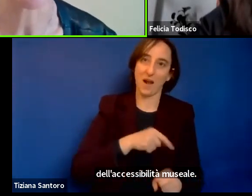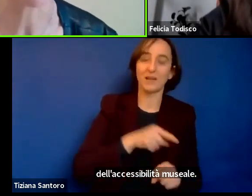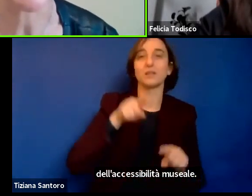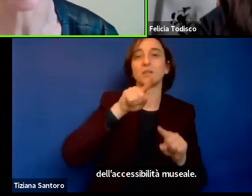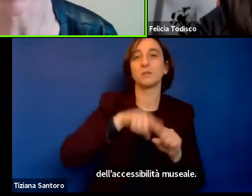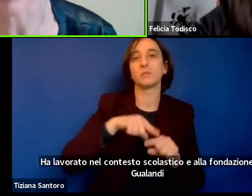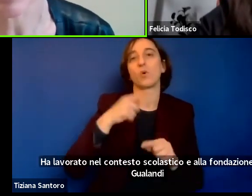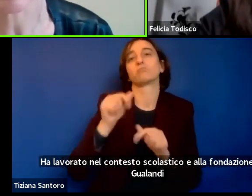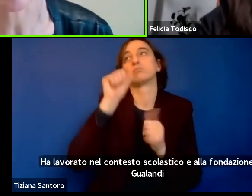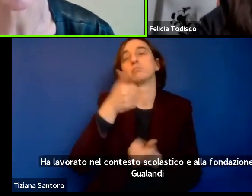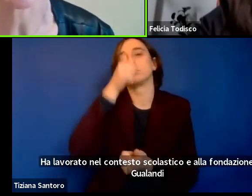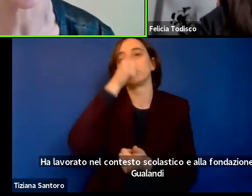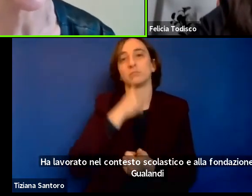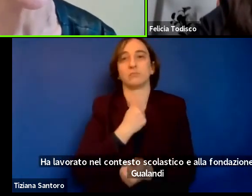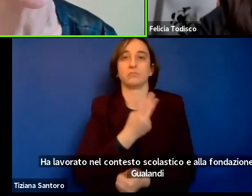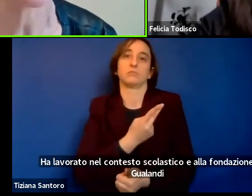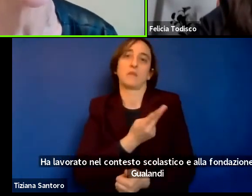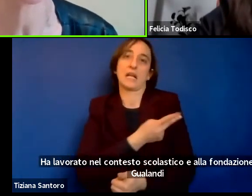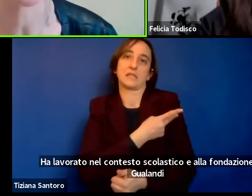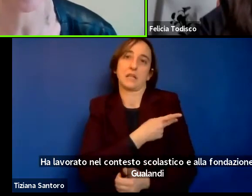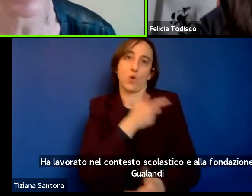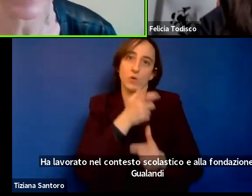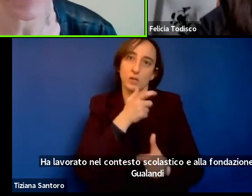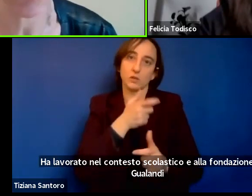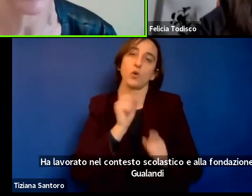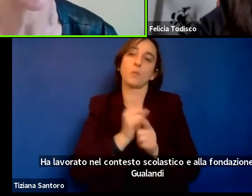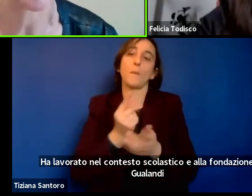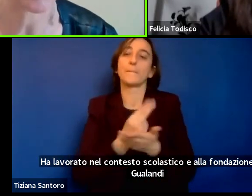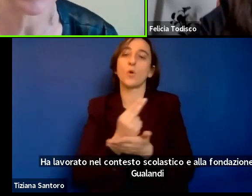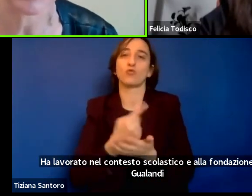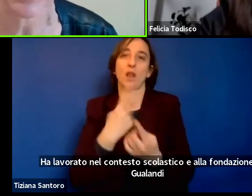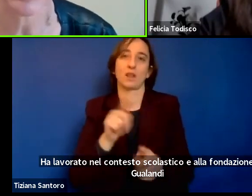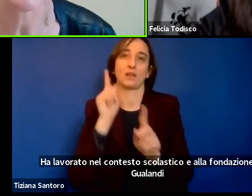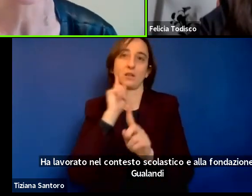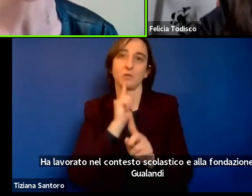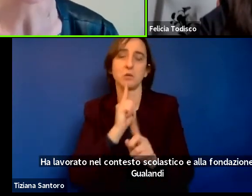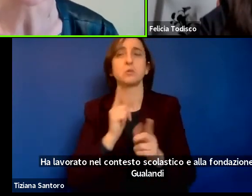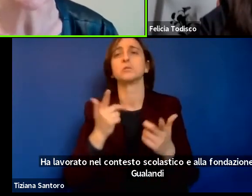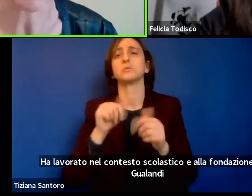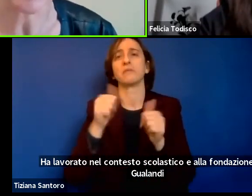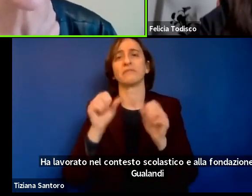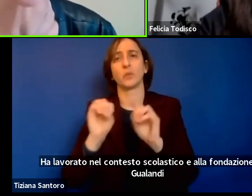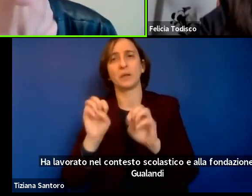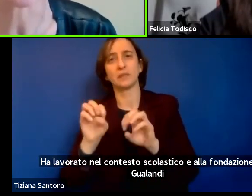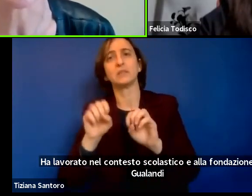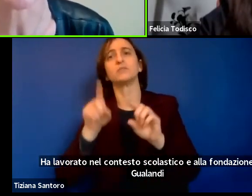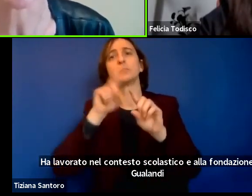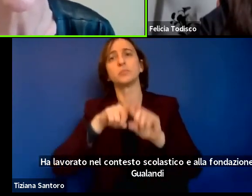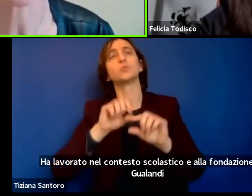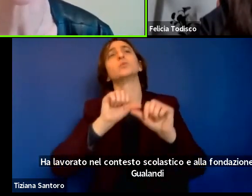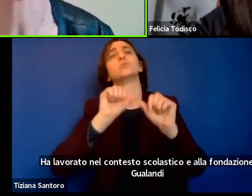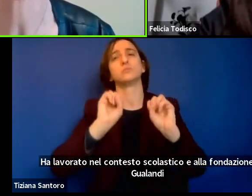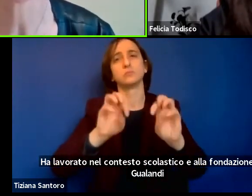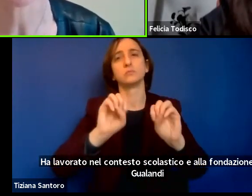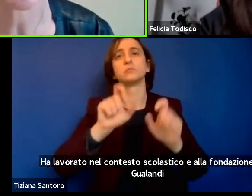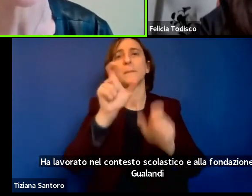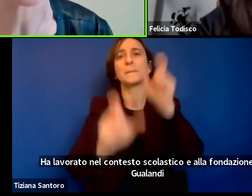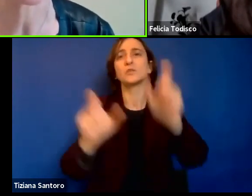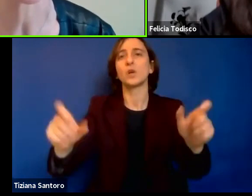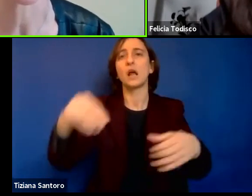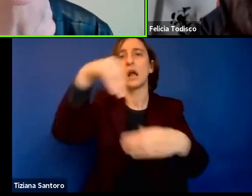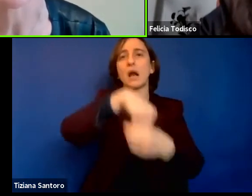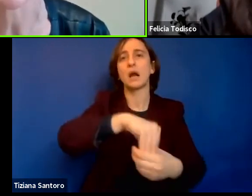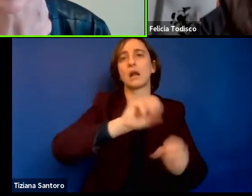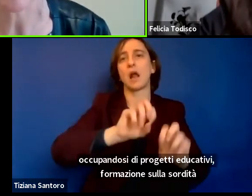sordi, occupandosi sia di progetti educativi, di formazione sulla sordità del personale educativo e scolastico e di